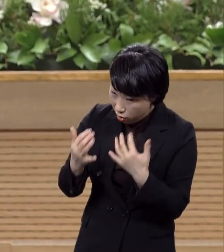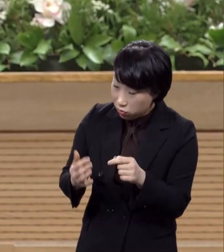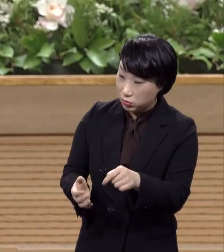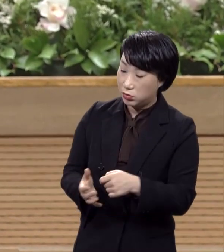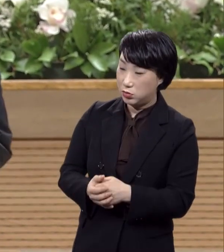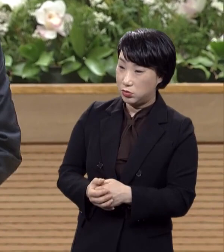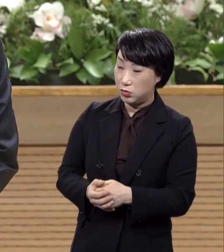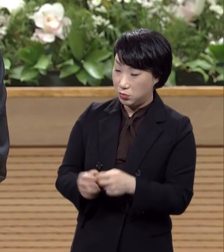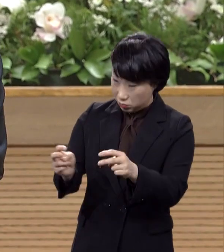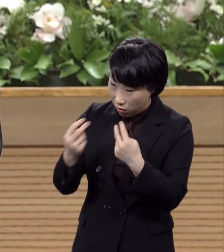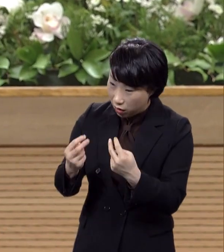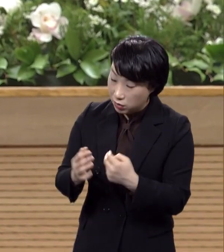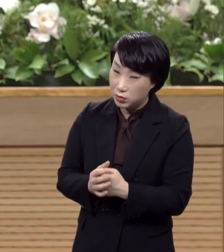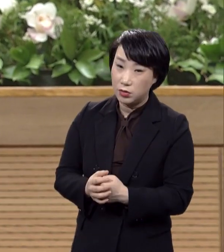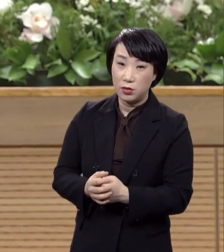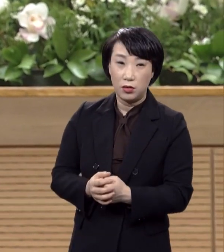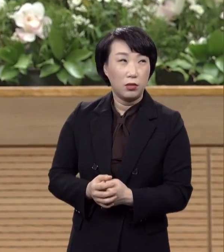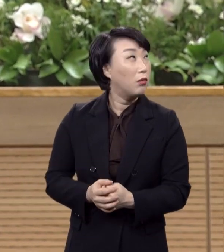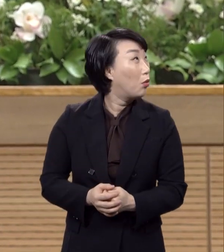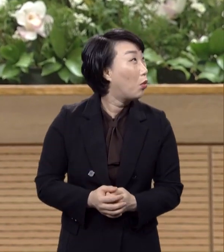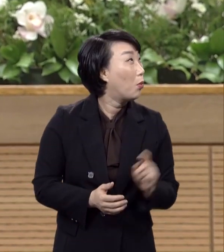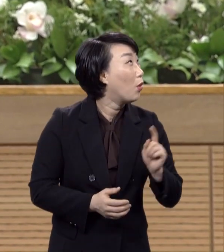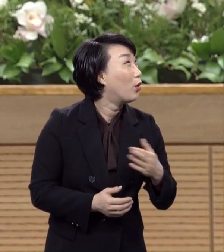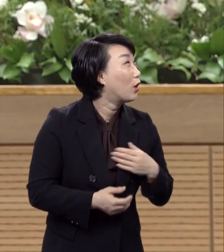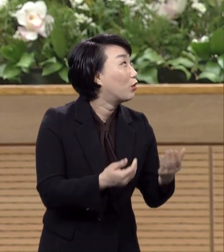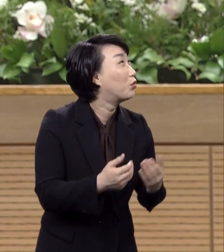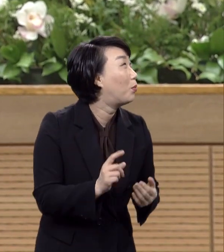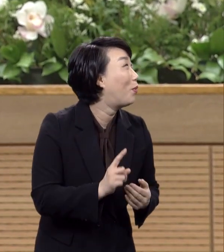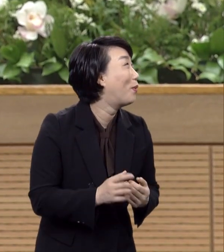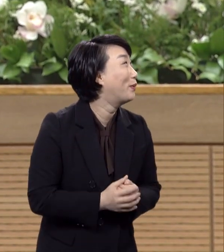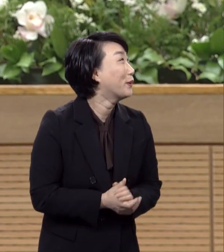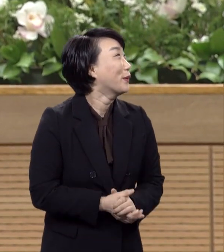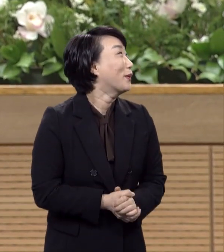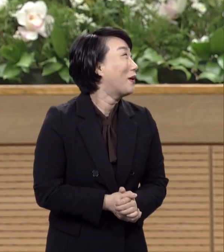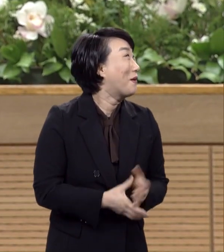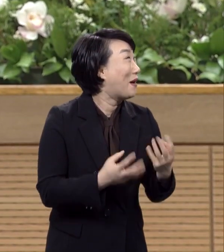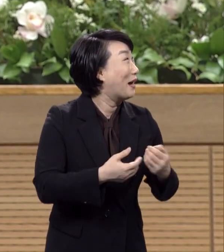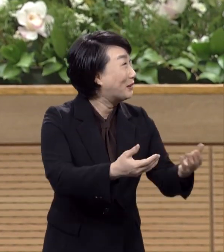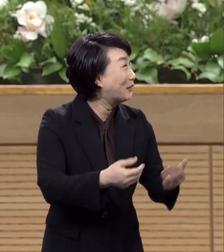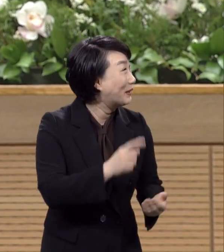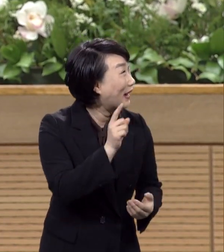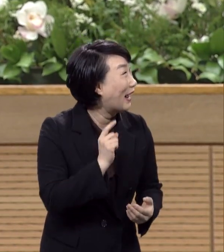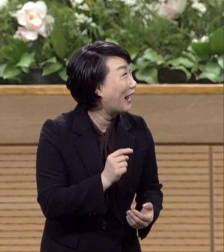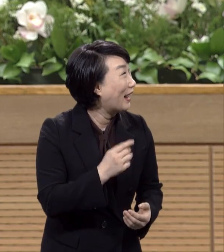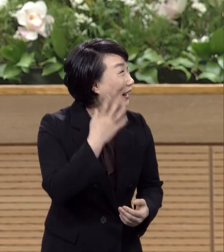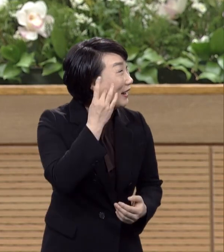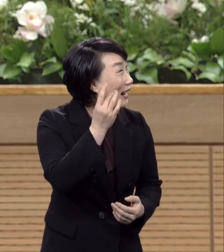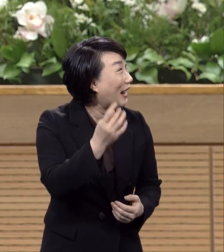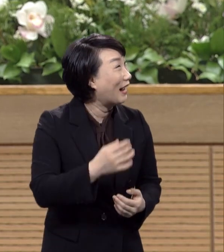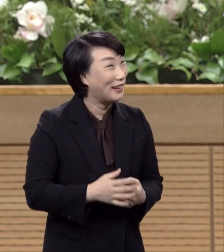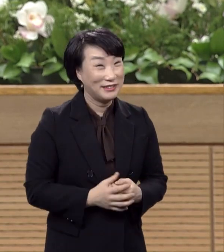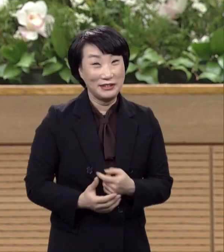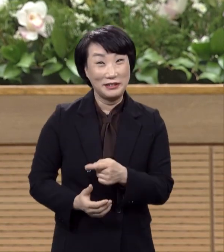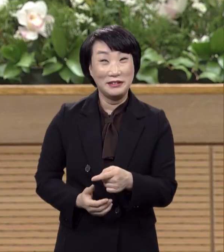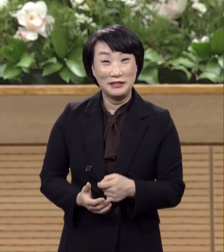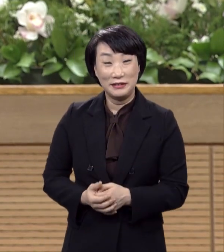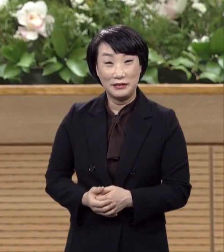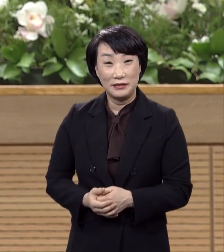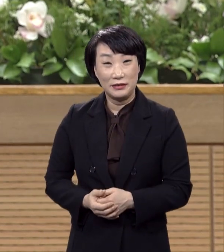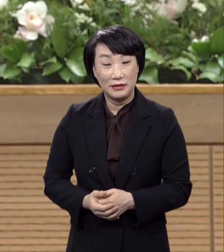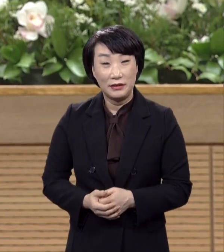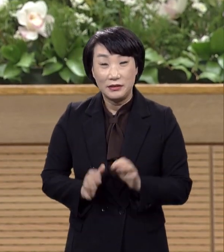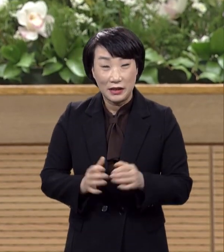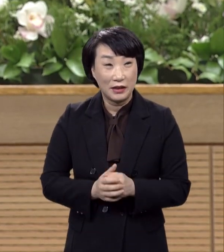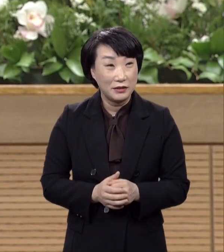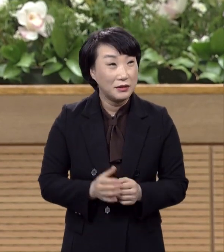봐. 그러니까 뭐 좀 줄까 해서 아마 많이 줄라나 보다. 보라고 하는 거 보니까. 왜?